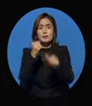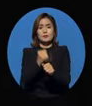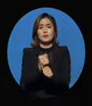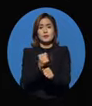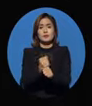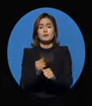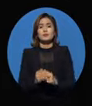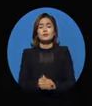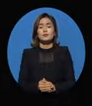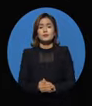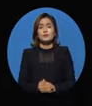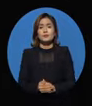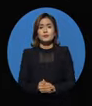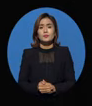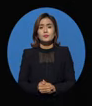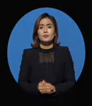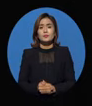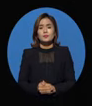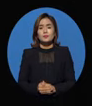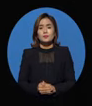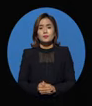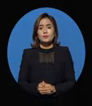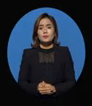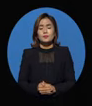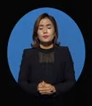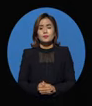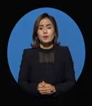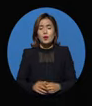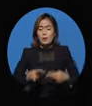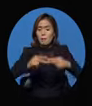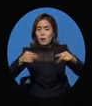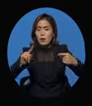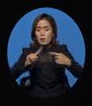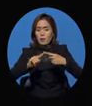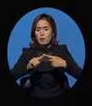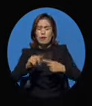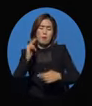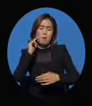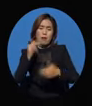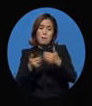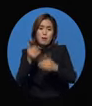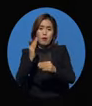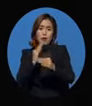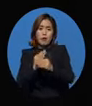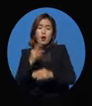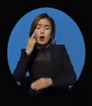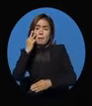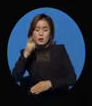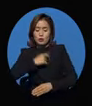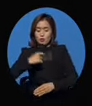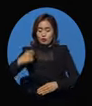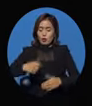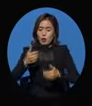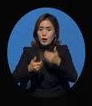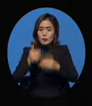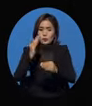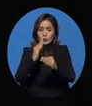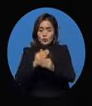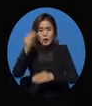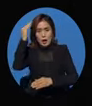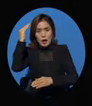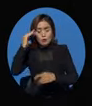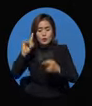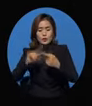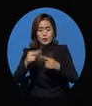가겠습니다 그리고 어 반도체 지금 전쟁입니다 미 중 간의 갈등 속에 대한민국 반도 쳐서 산업의